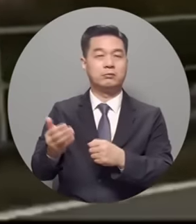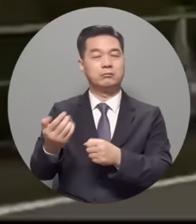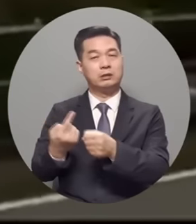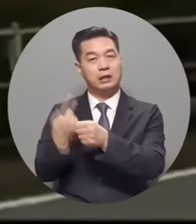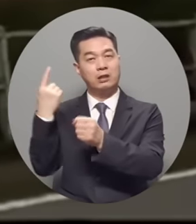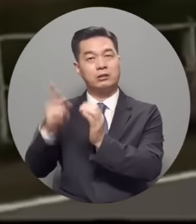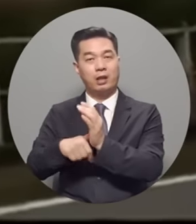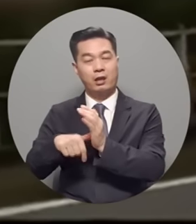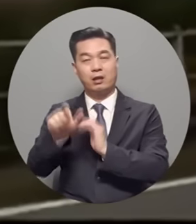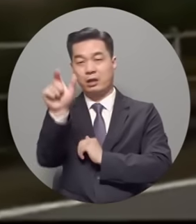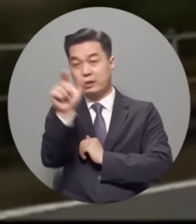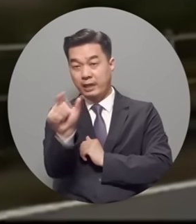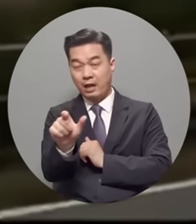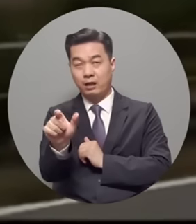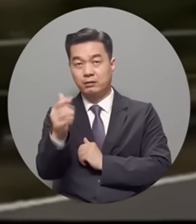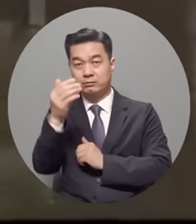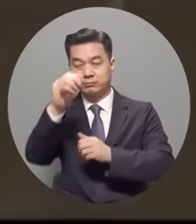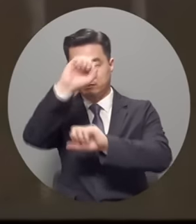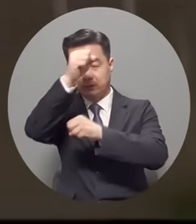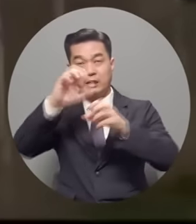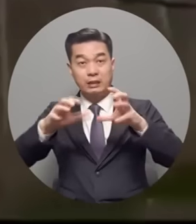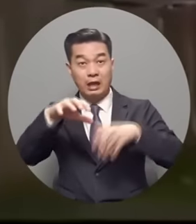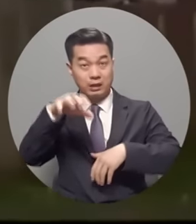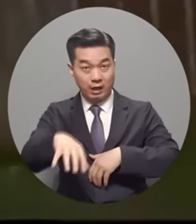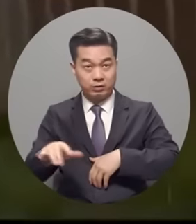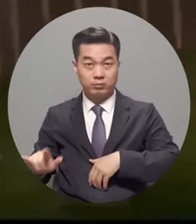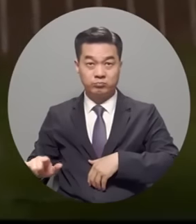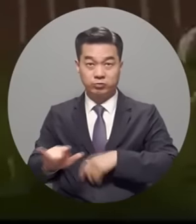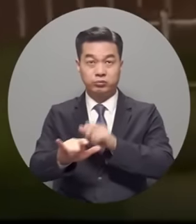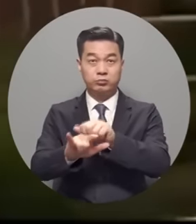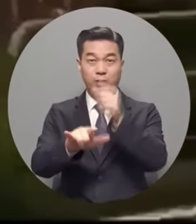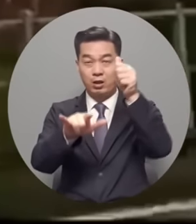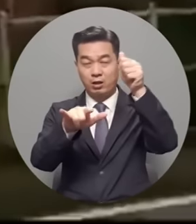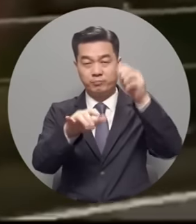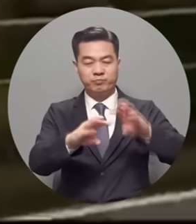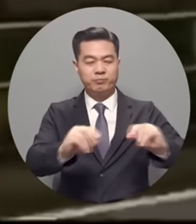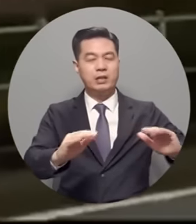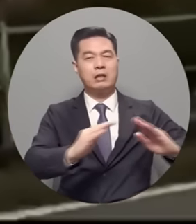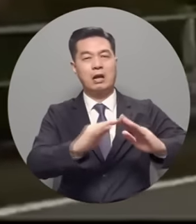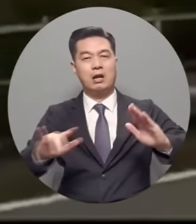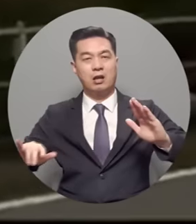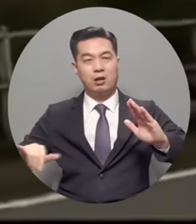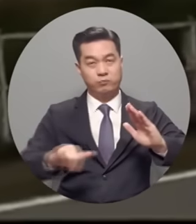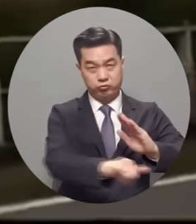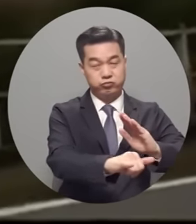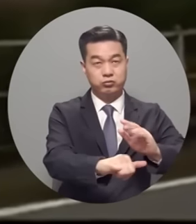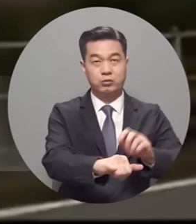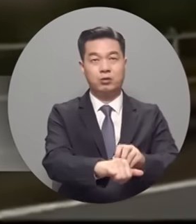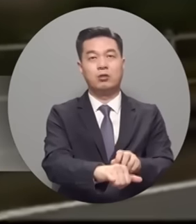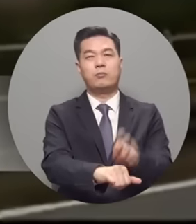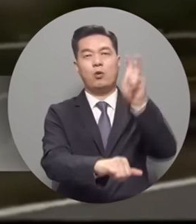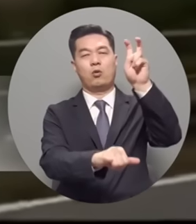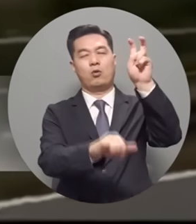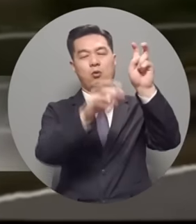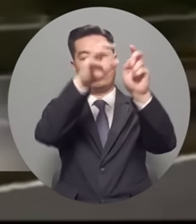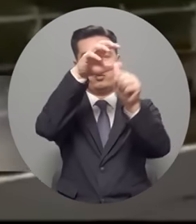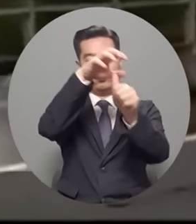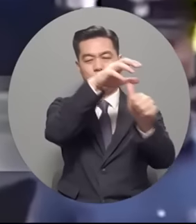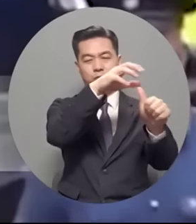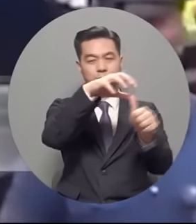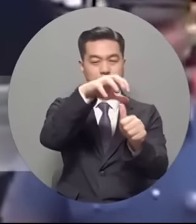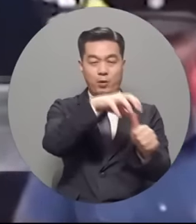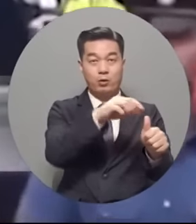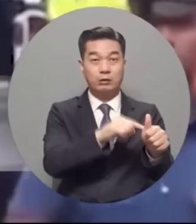이탈리아에서는 에어쇼 훈련에 나선 전투기가 민가를 덮친 뒤 폭발했습니다. 조종사는 사고 직전 긴급 탈출에